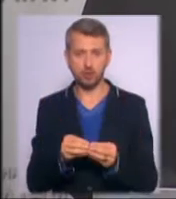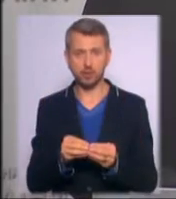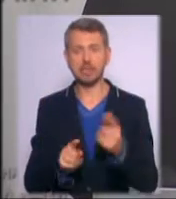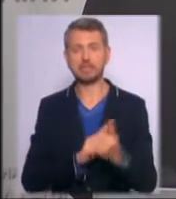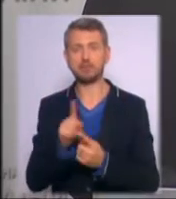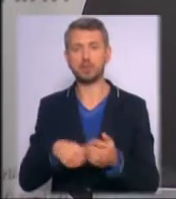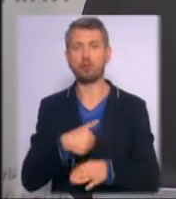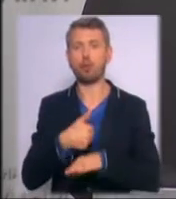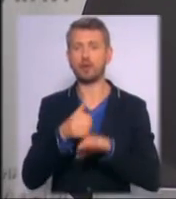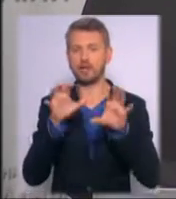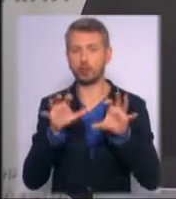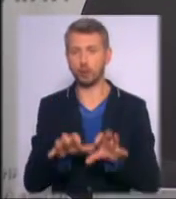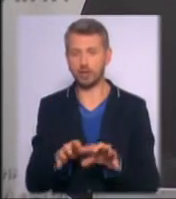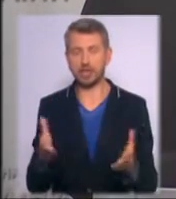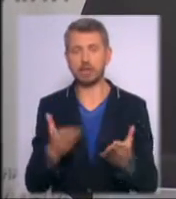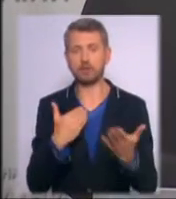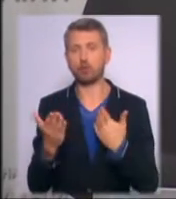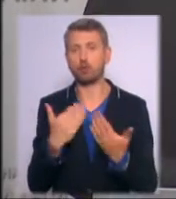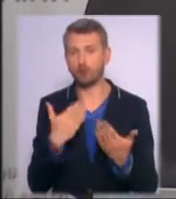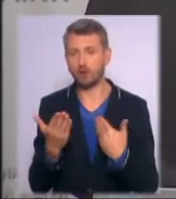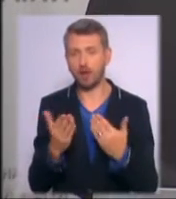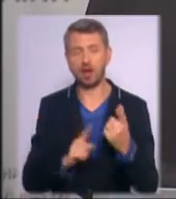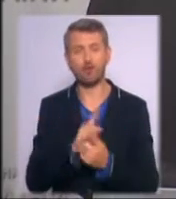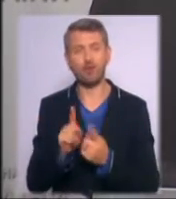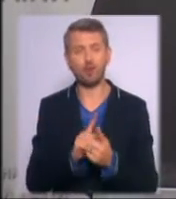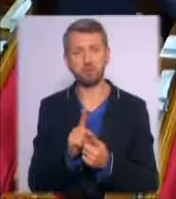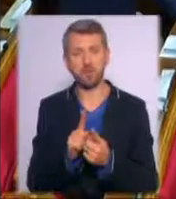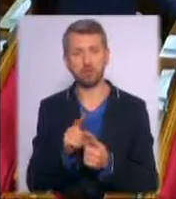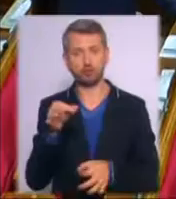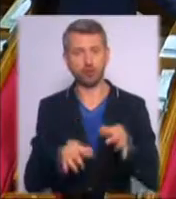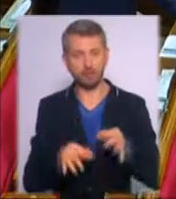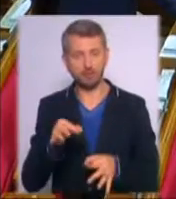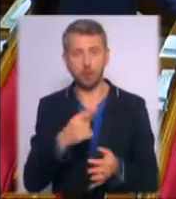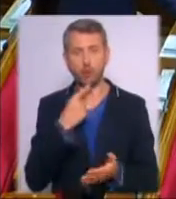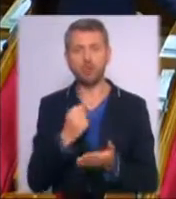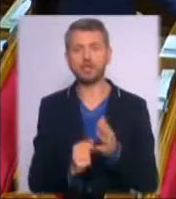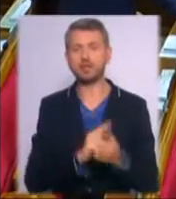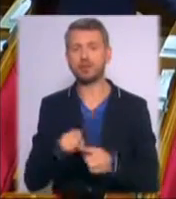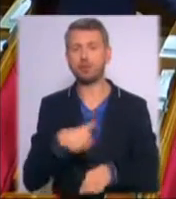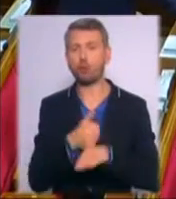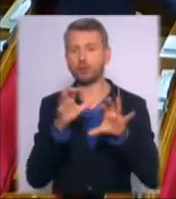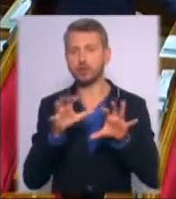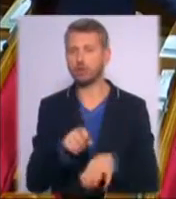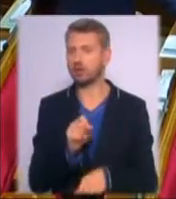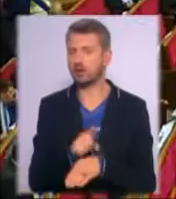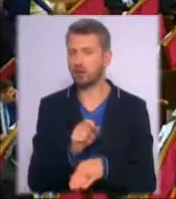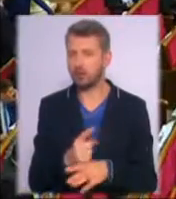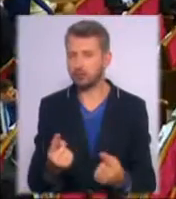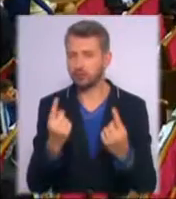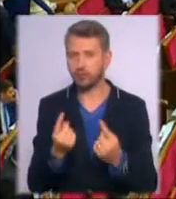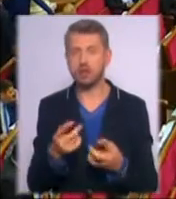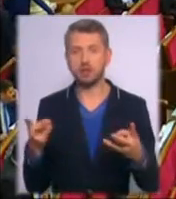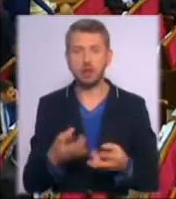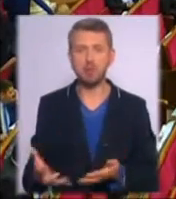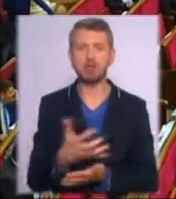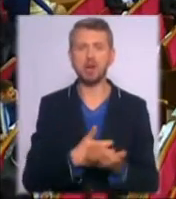до Конституції, які стосуються реформи судів. Ухвалити зміни до Конституції – завдання амбітне. Для цього в залі треба назбирати